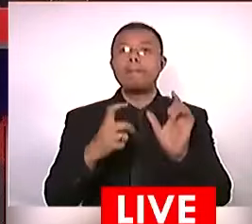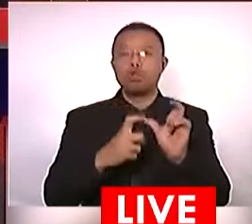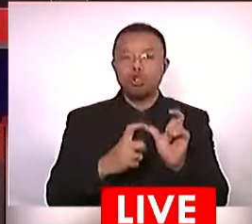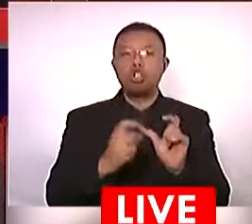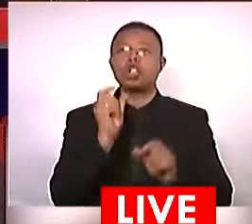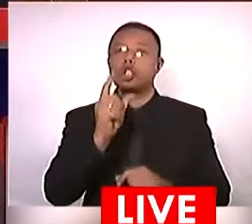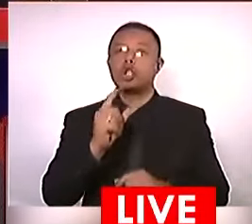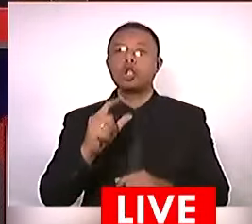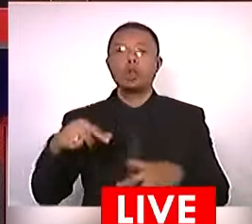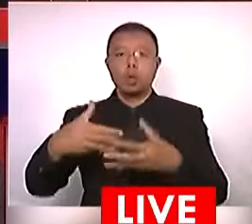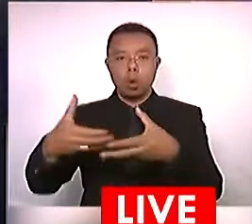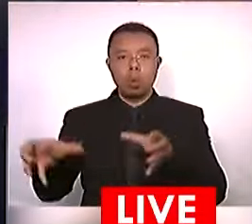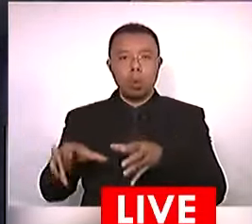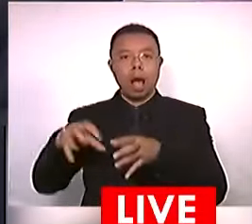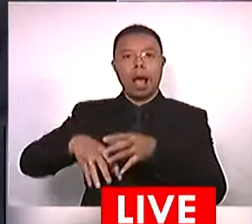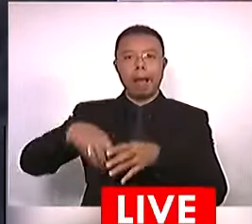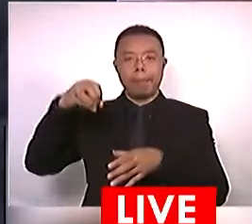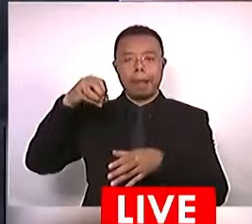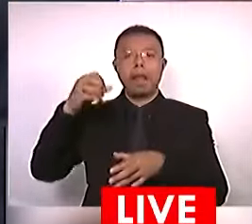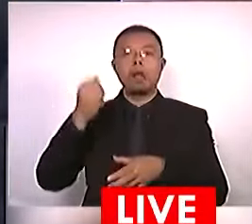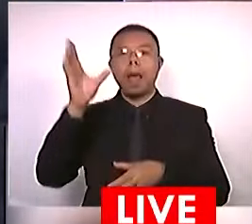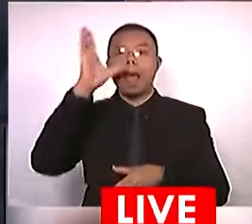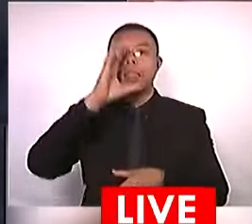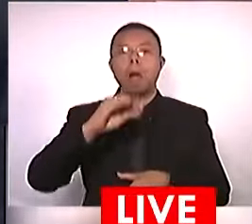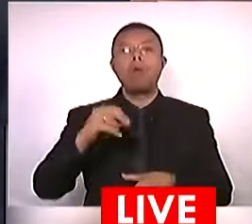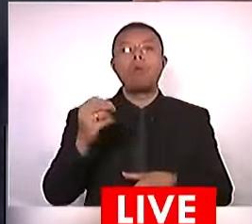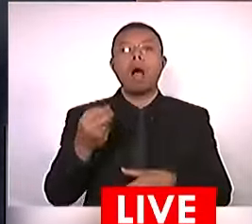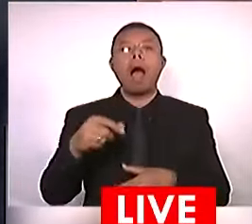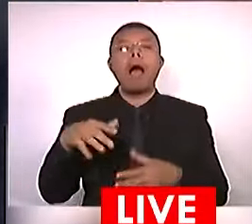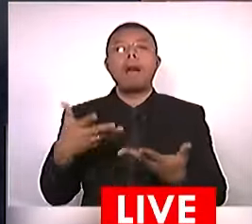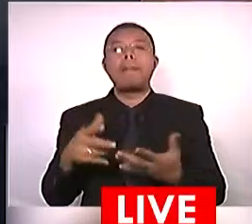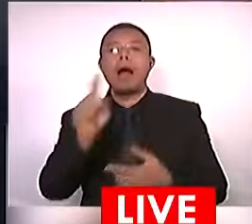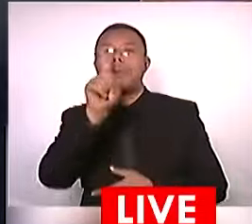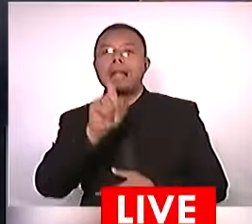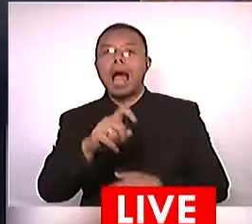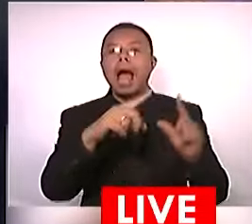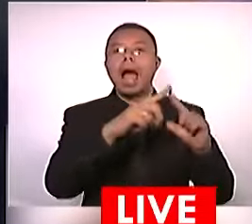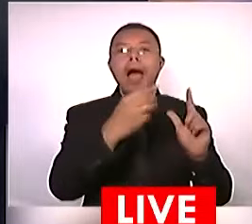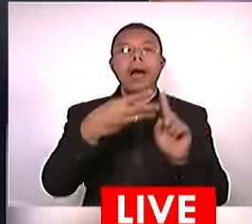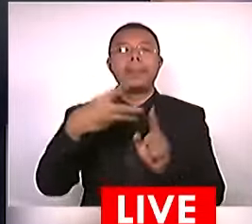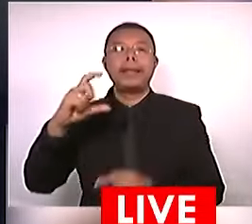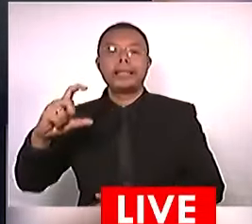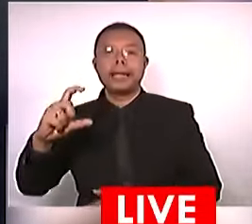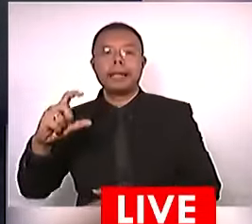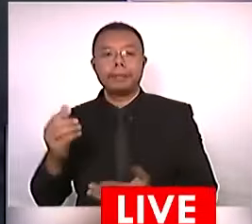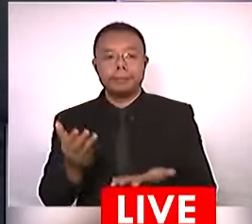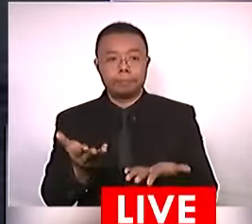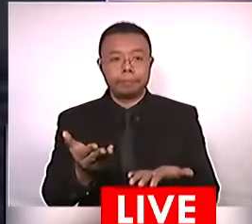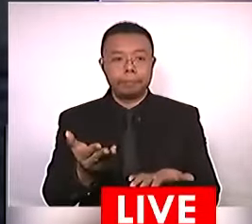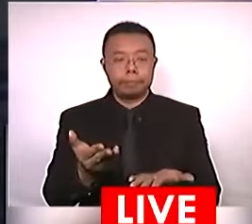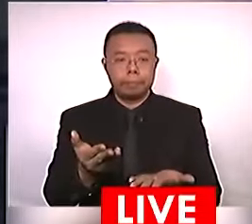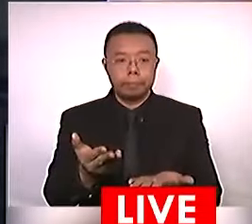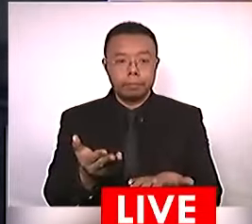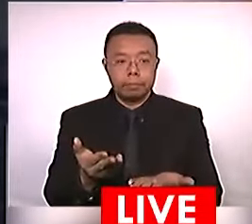mohonkan untuk mengambil undian untuk mengetahui Huruf apa yang akan